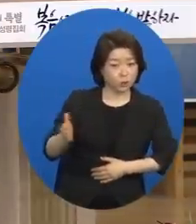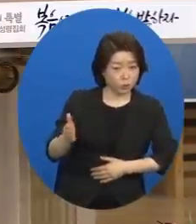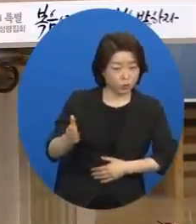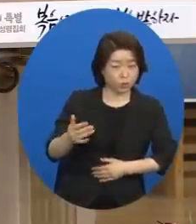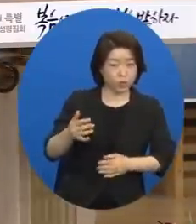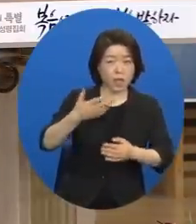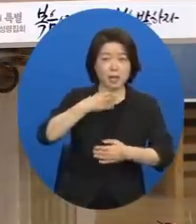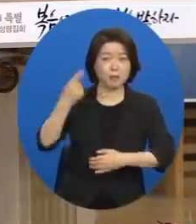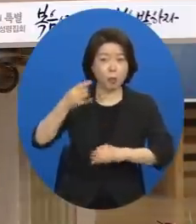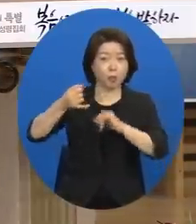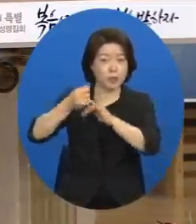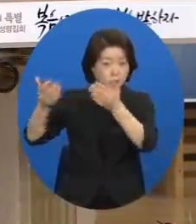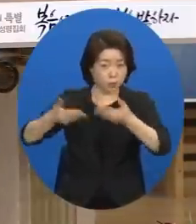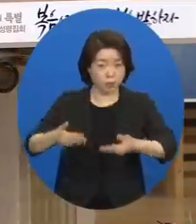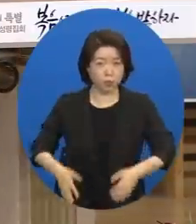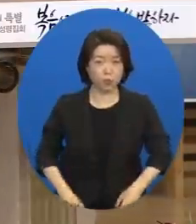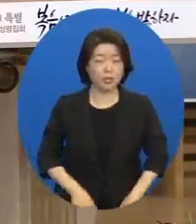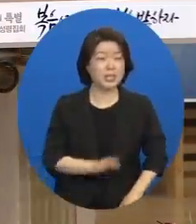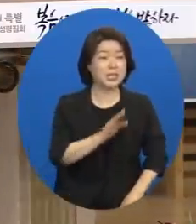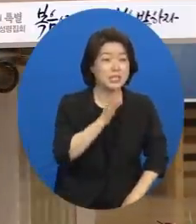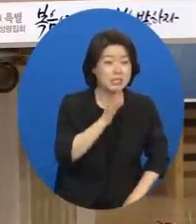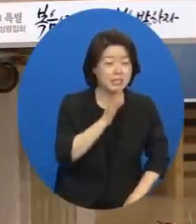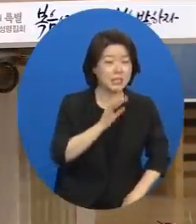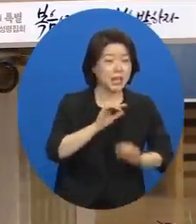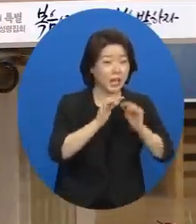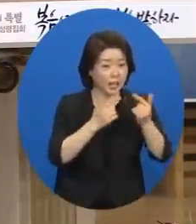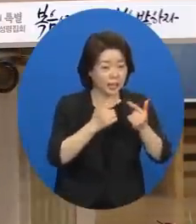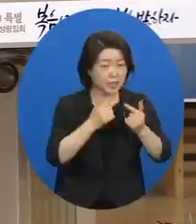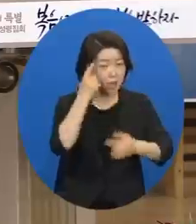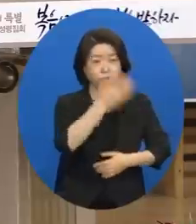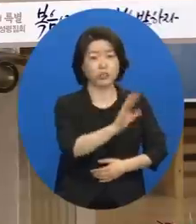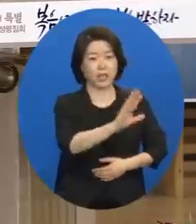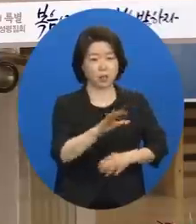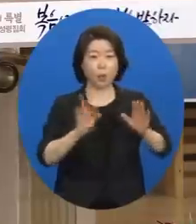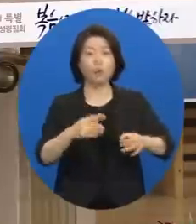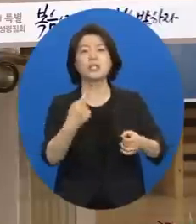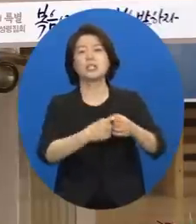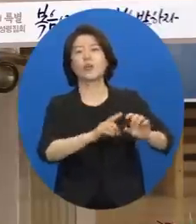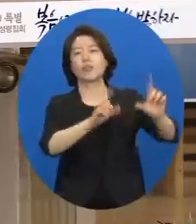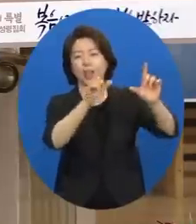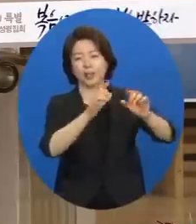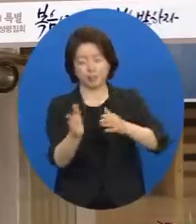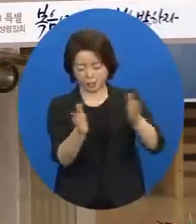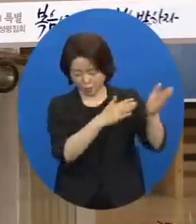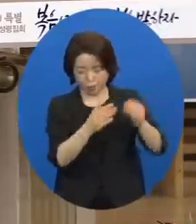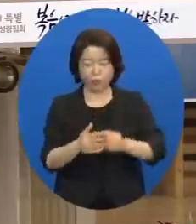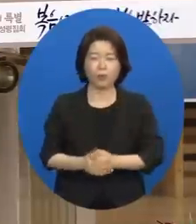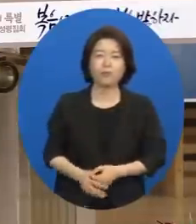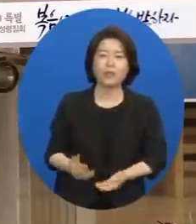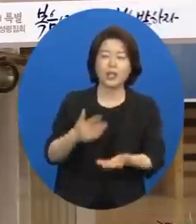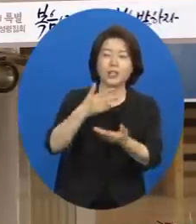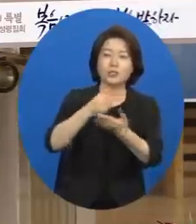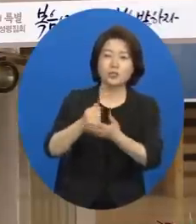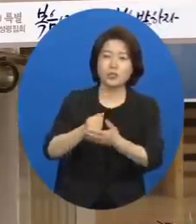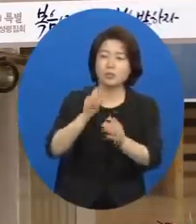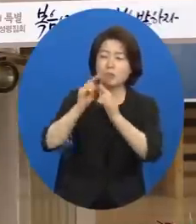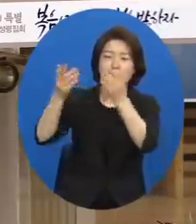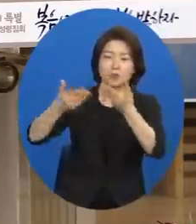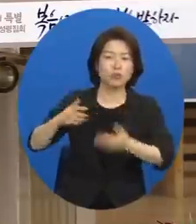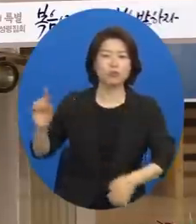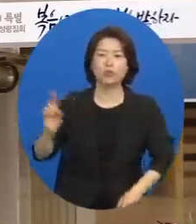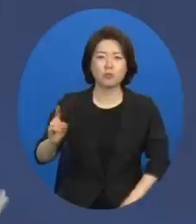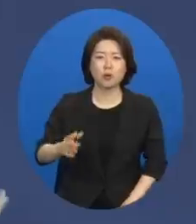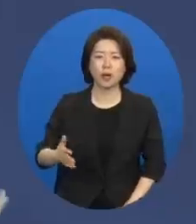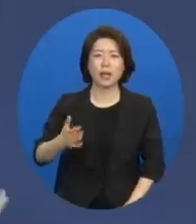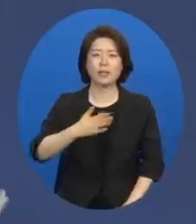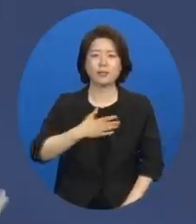약속하시냐면 지금 여러분에게 실제냐 아니냐는 묻는 거 아니에요. 오늘 첫날이기 때문에. 그래서 주님이 뭐라고 말씀하는 거 아니?